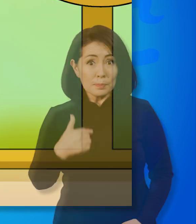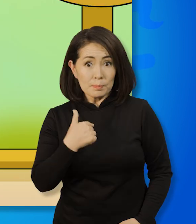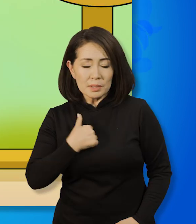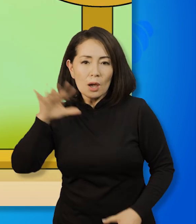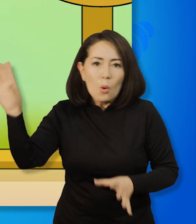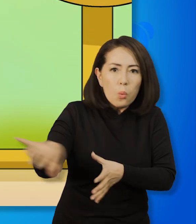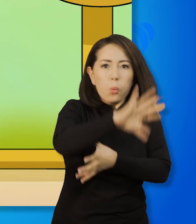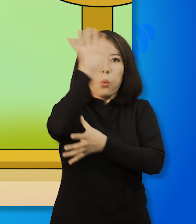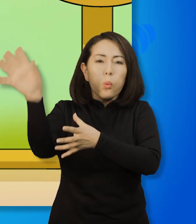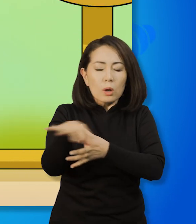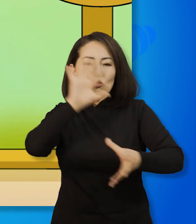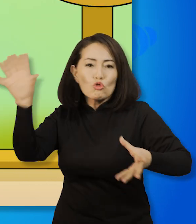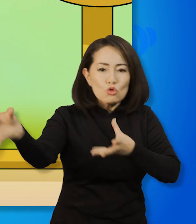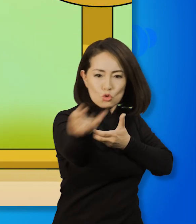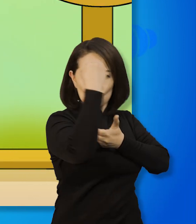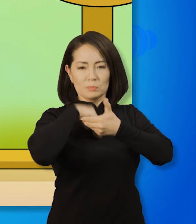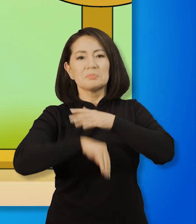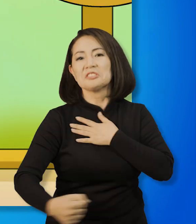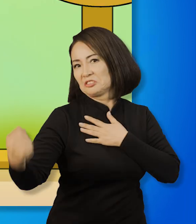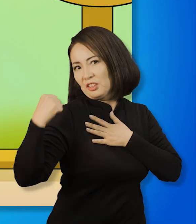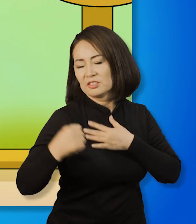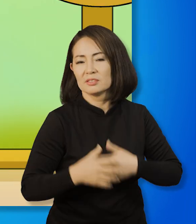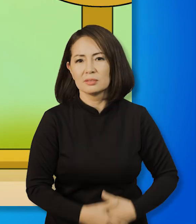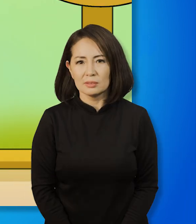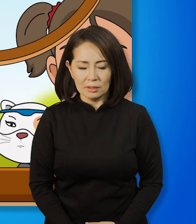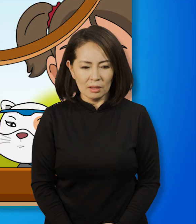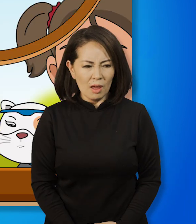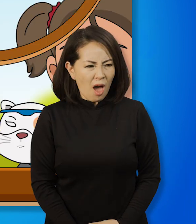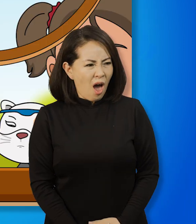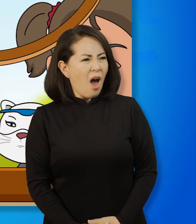Би шуурга салхи хоёрыг шууд сорч чаднаа.